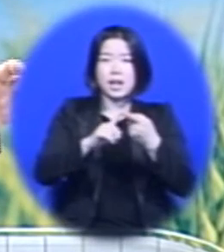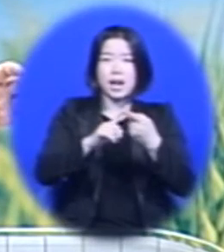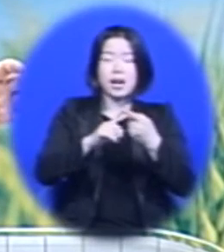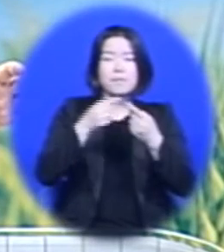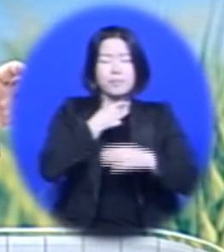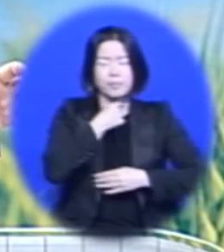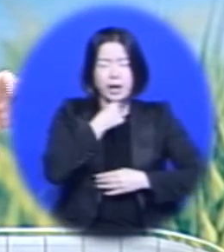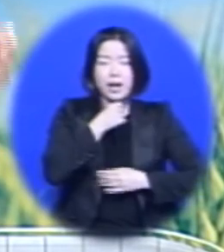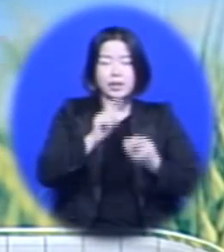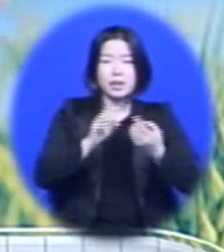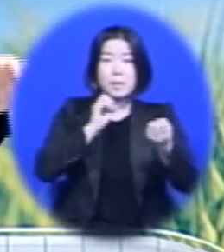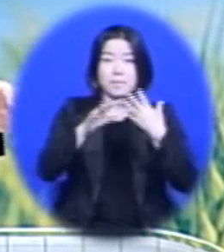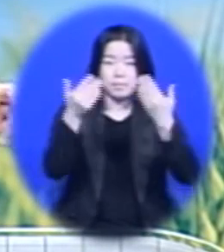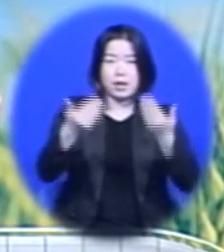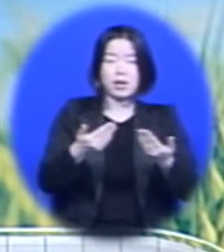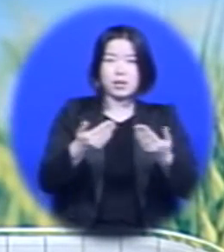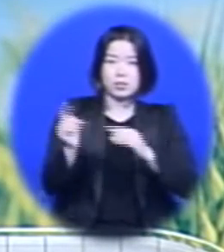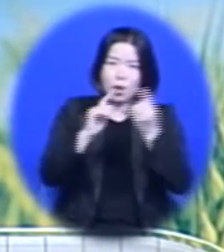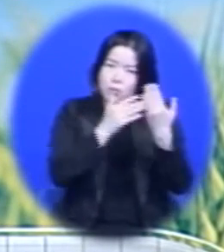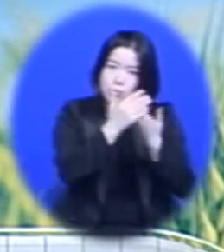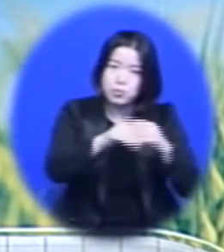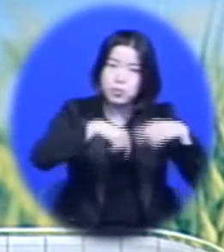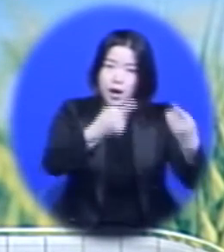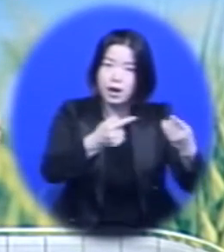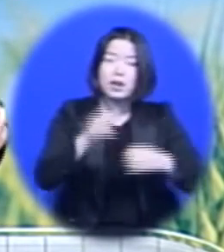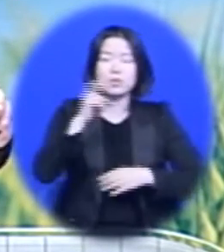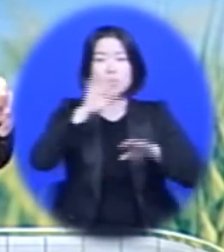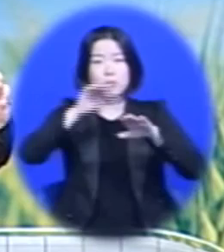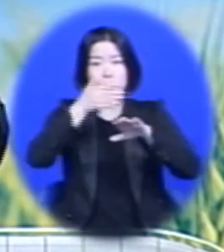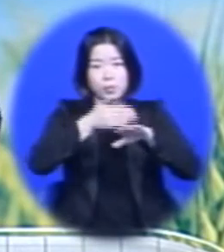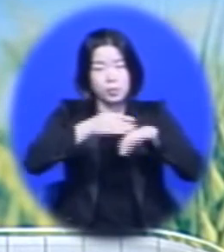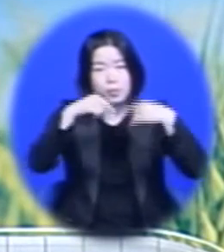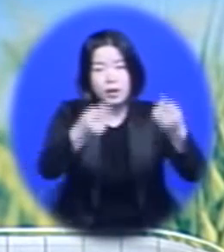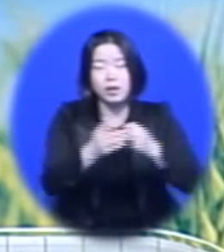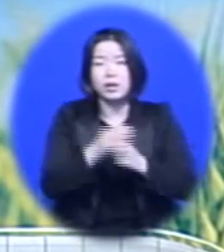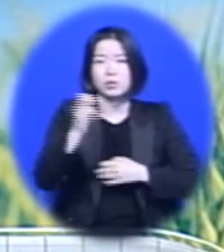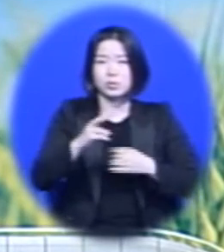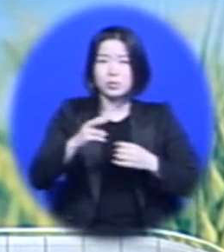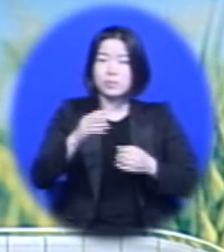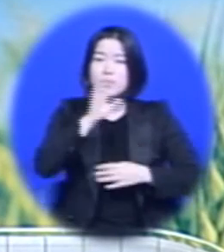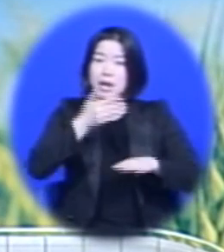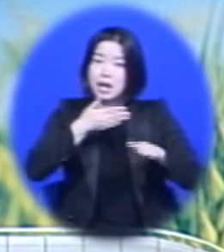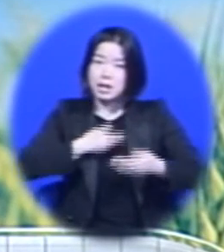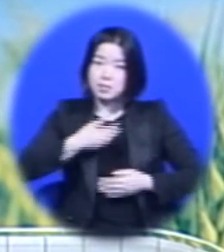응답을 받습니다. 부흥회를 참석하든지 또는 수련회에 참석하든지 또는 제자훈련을